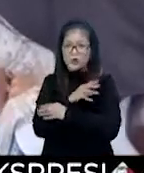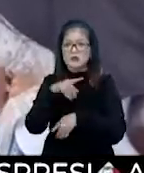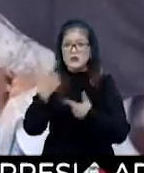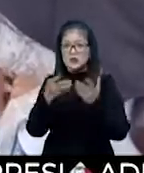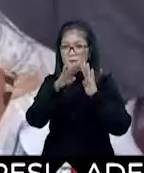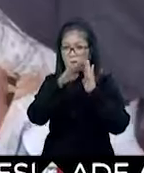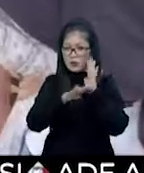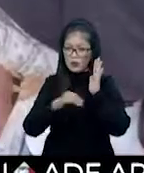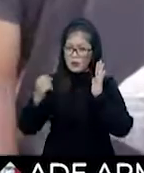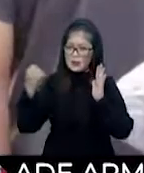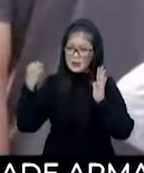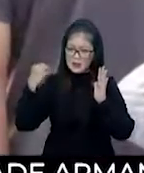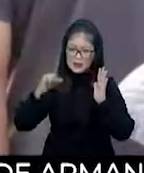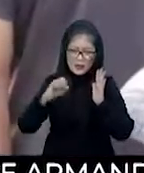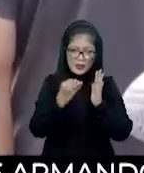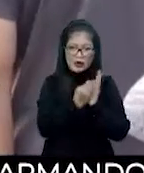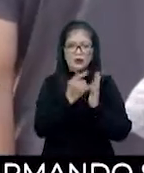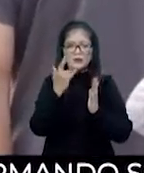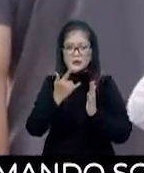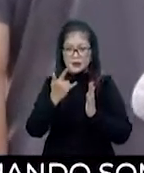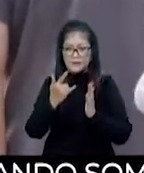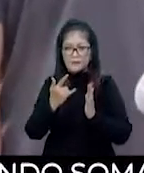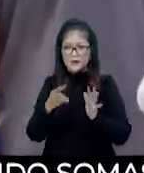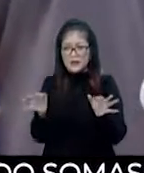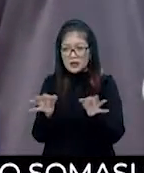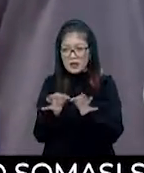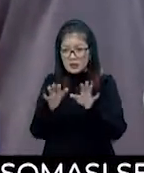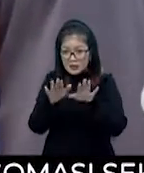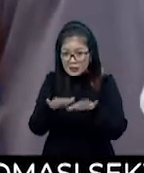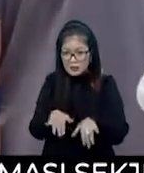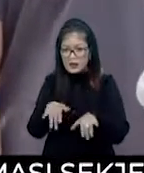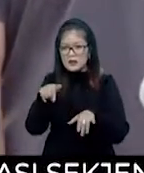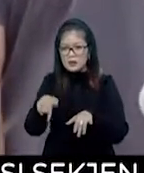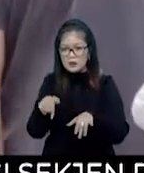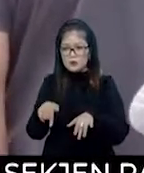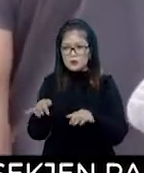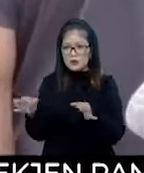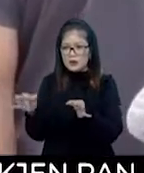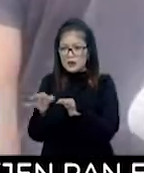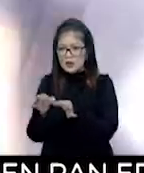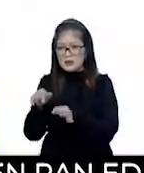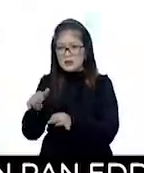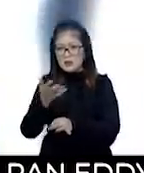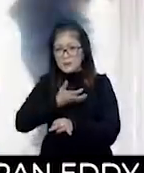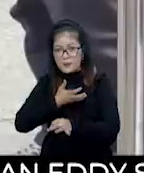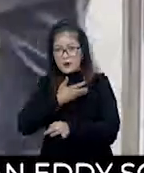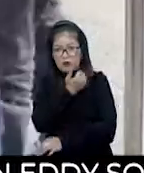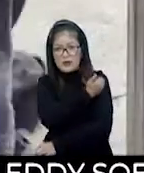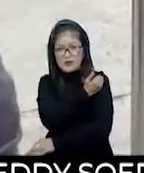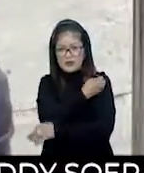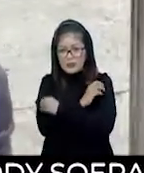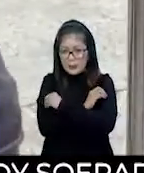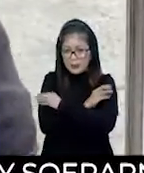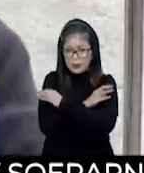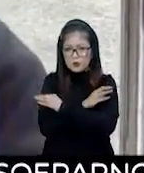terjadi penumpukan. Selain dekat dengan tempat tinggal, warga yang hendak mudik juga bisa segera mendapatkan vaksinasi booster. Kan atau gimana?